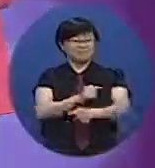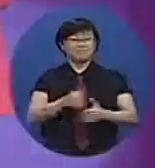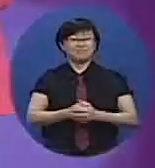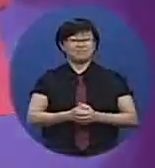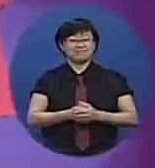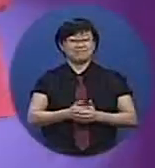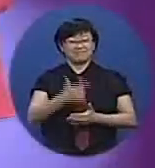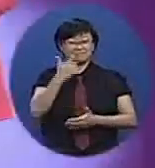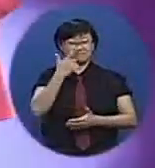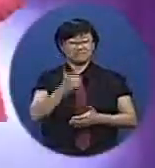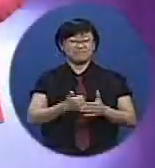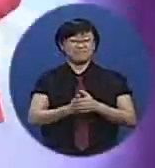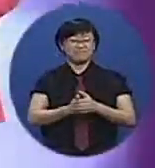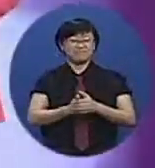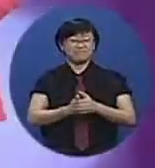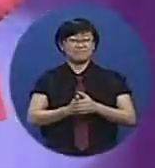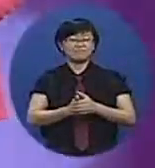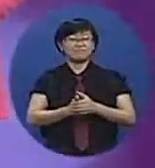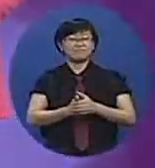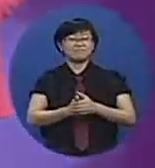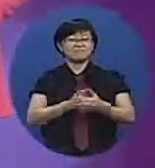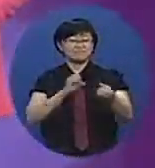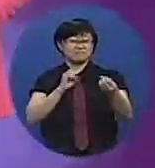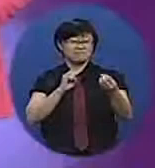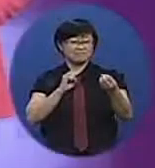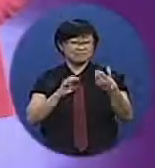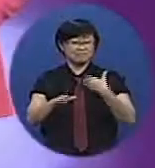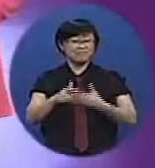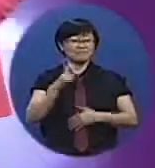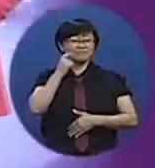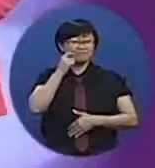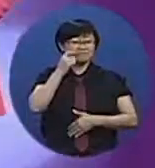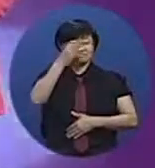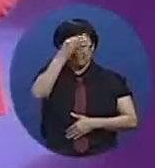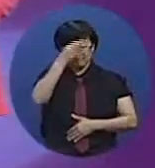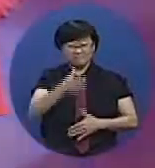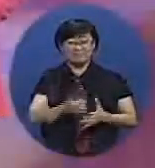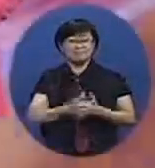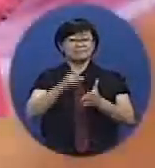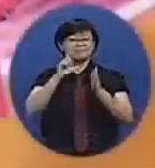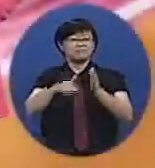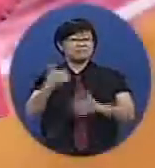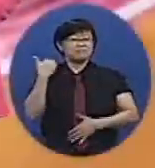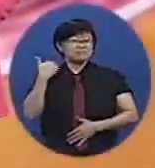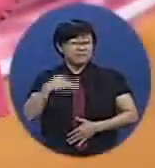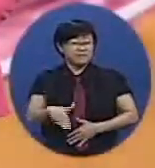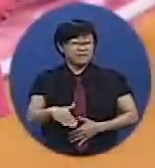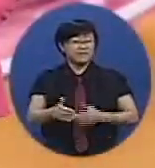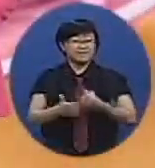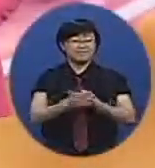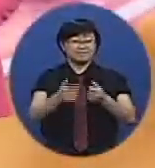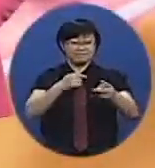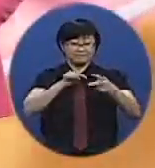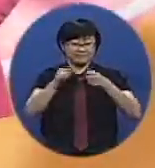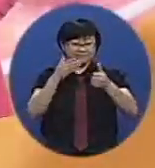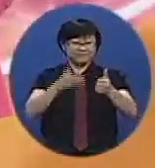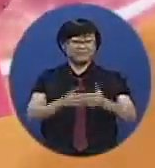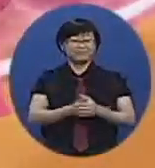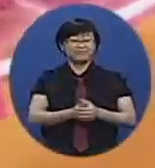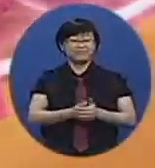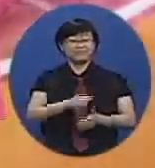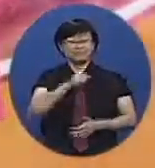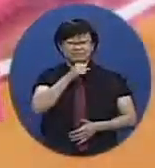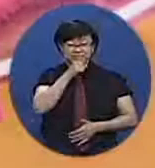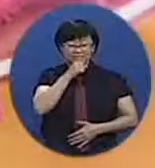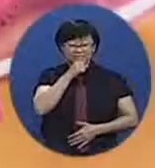잘하셨습니다. 아버님 끝까지 다 답변을 못해드려 죄송합니다. 네. 시간이 정해져 있어서 그래요. 이해해주세요. 응? 자,